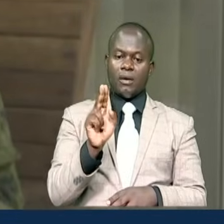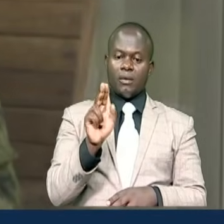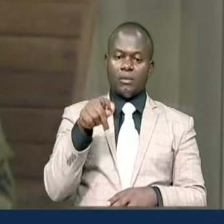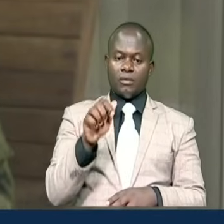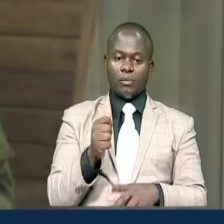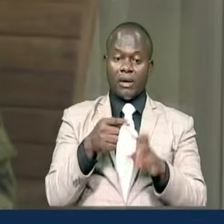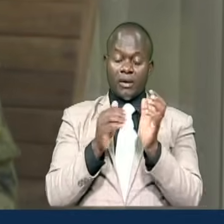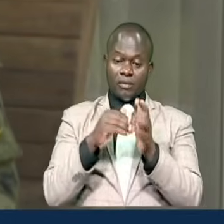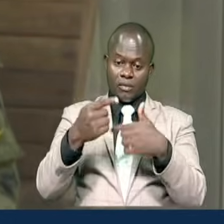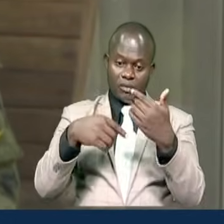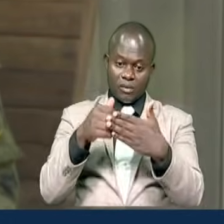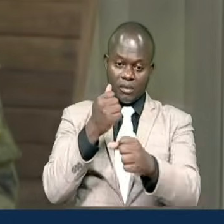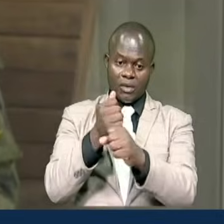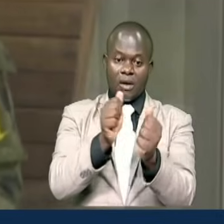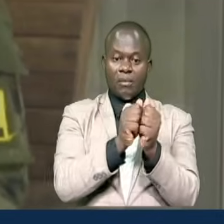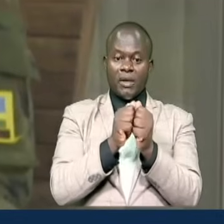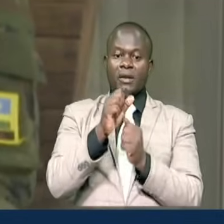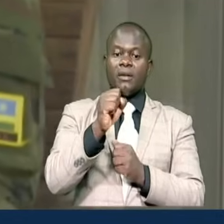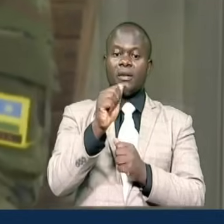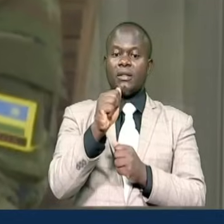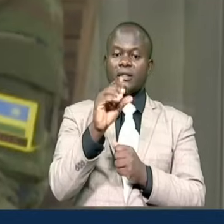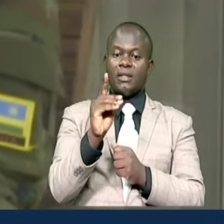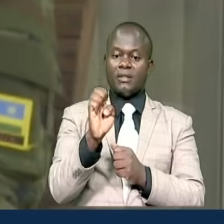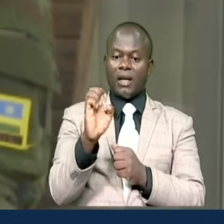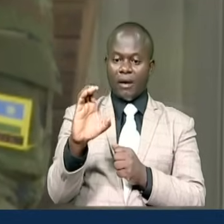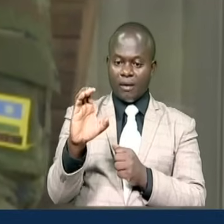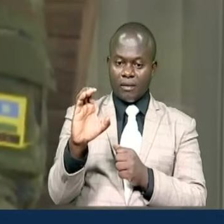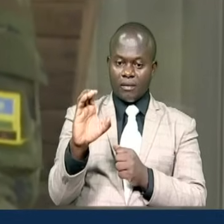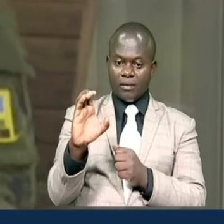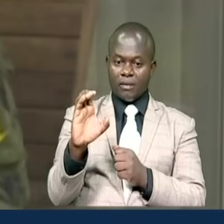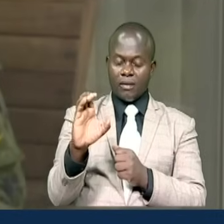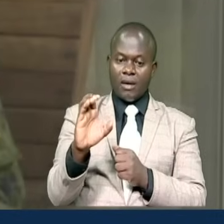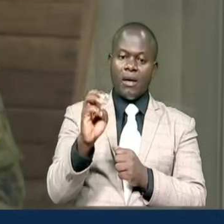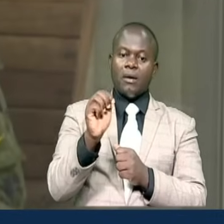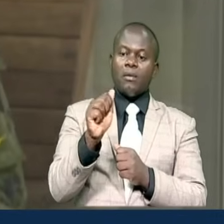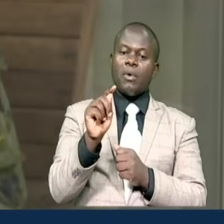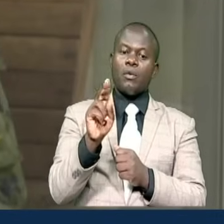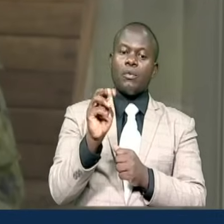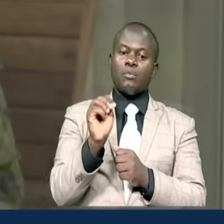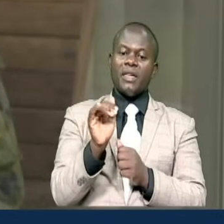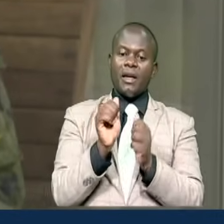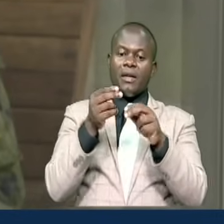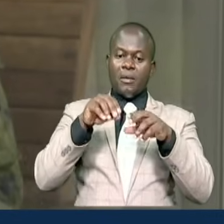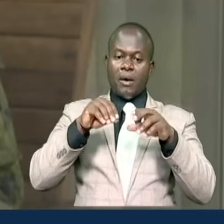Ariko twarakomeje dukorana na SADC, Makomia ibamo SADC Samim.